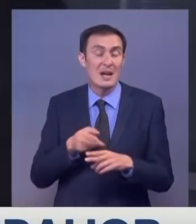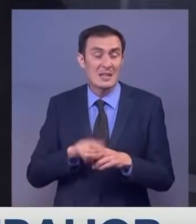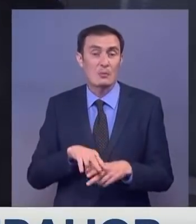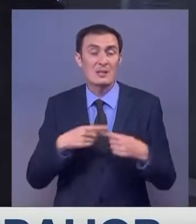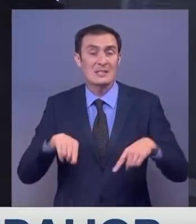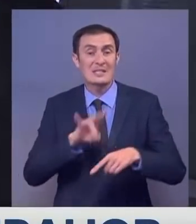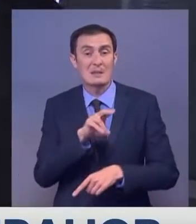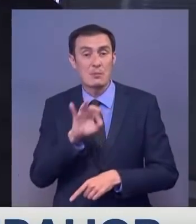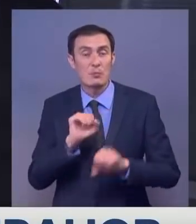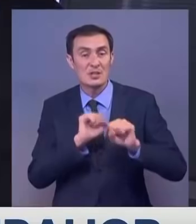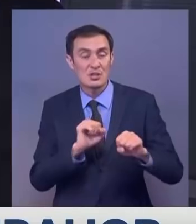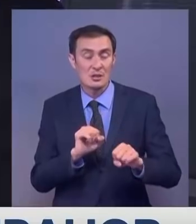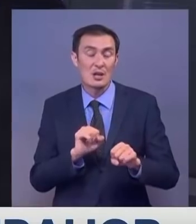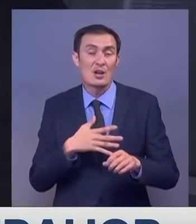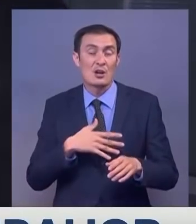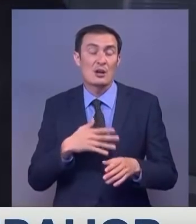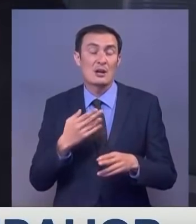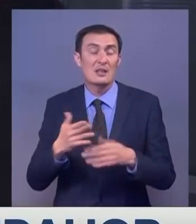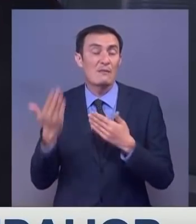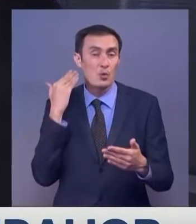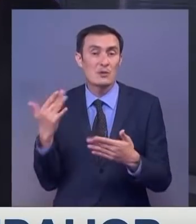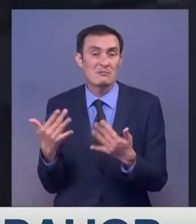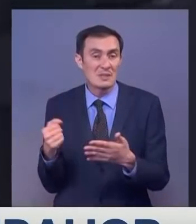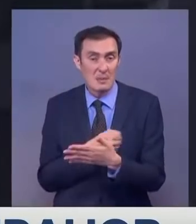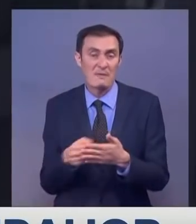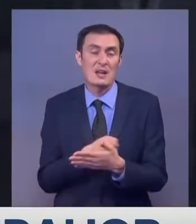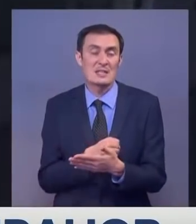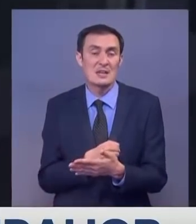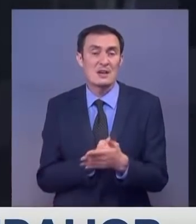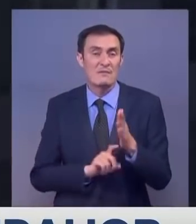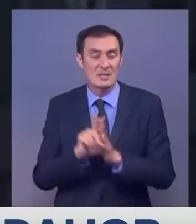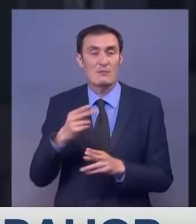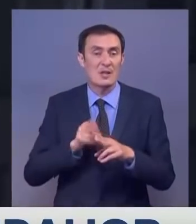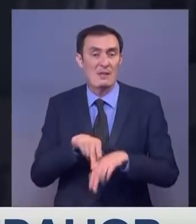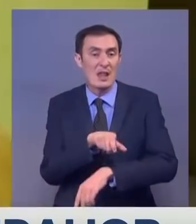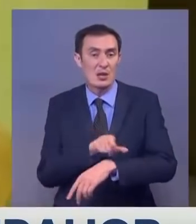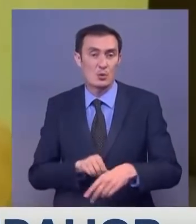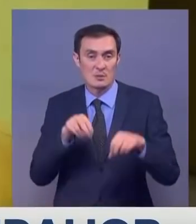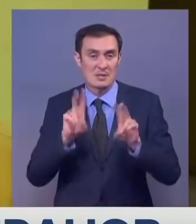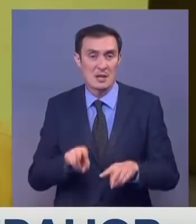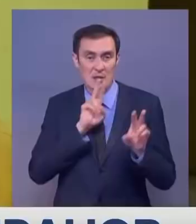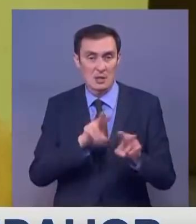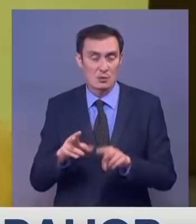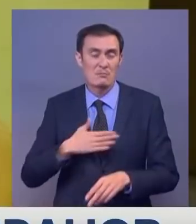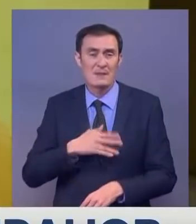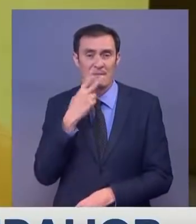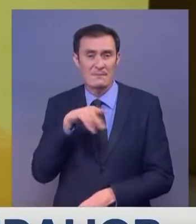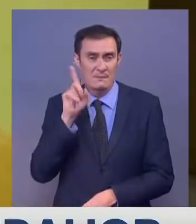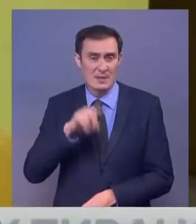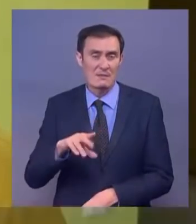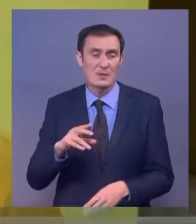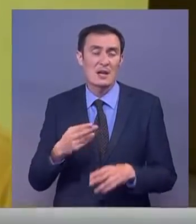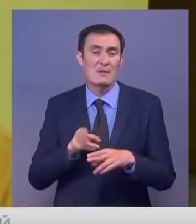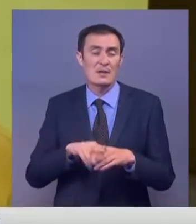неправительственные организации по защите жертв насилия давно добивались введения именно электронного надзора. Мы это все видели в